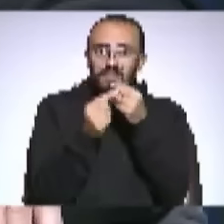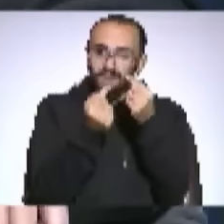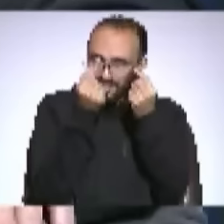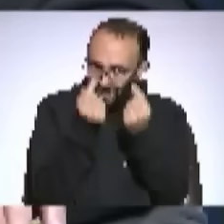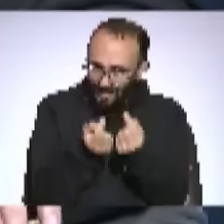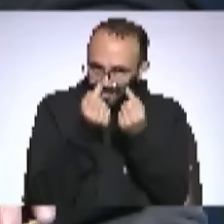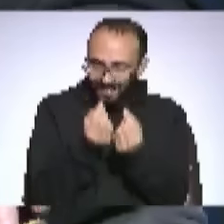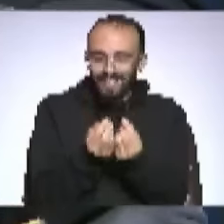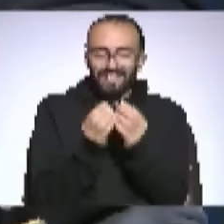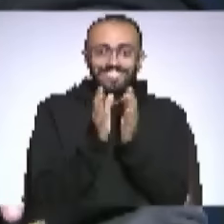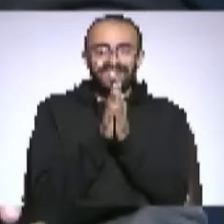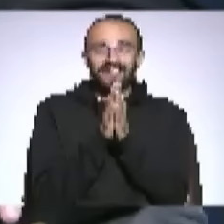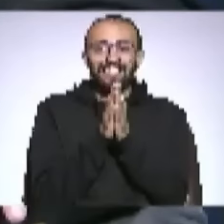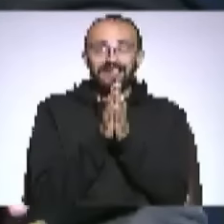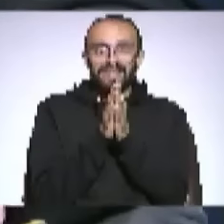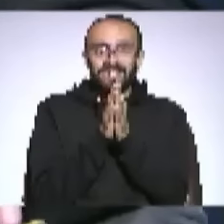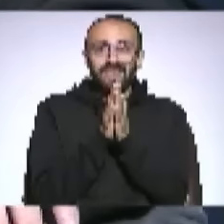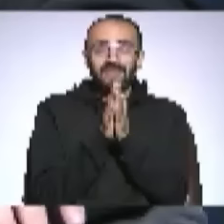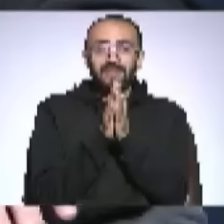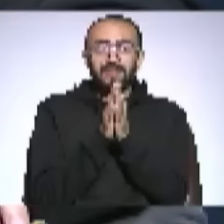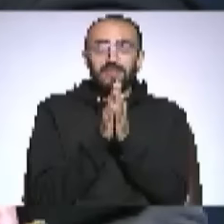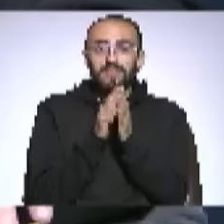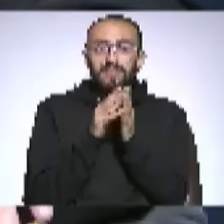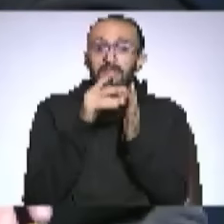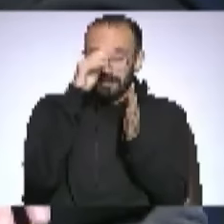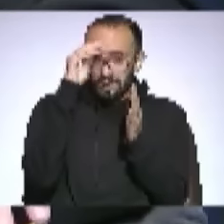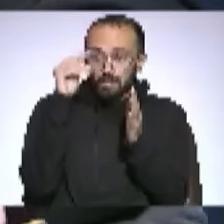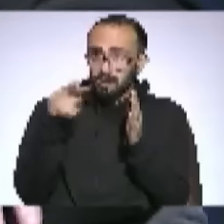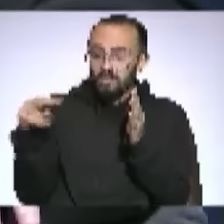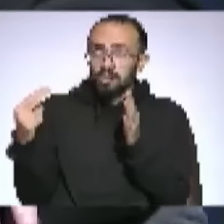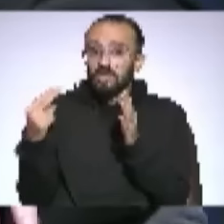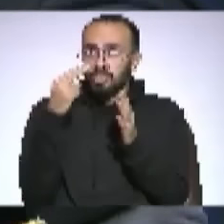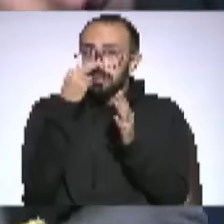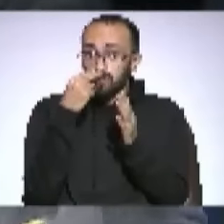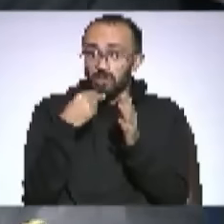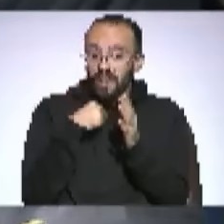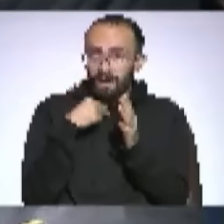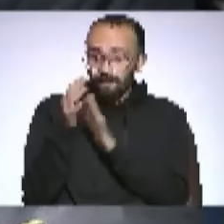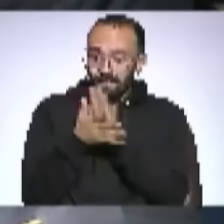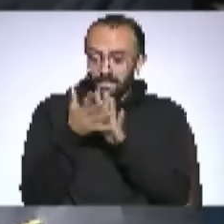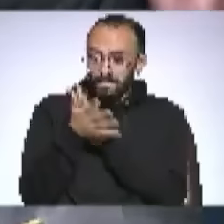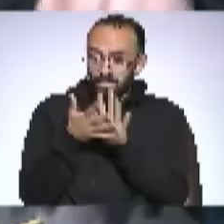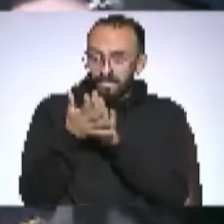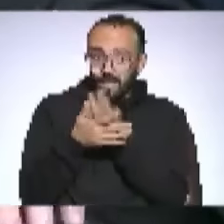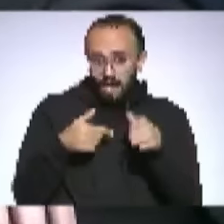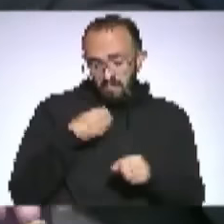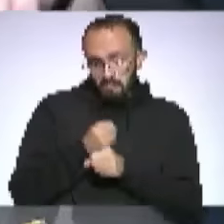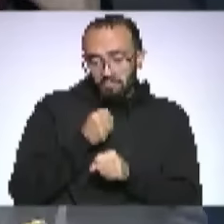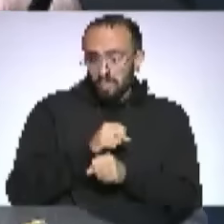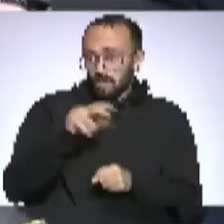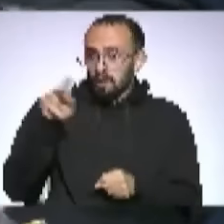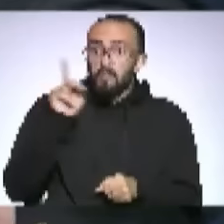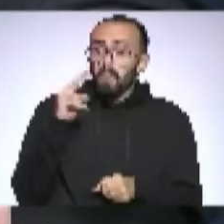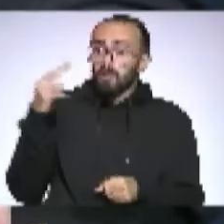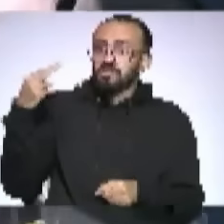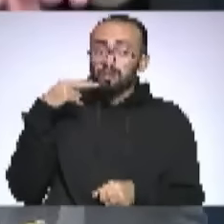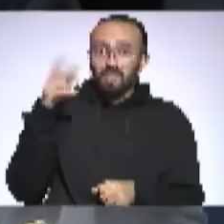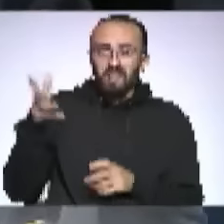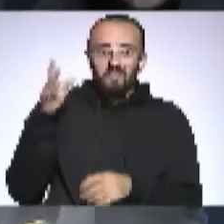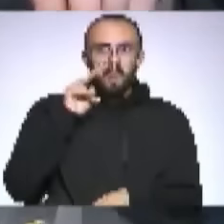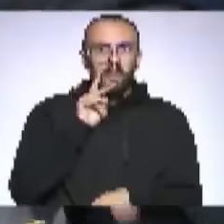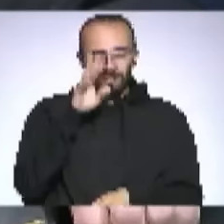اتفضل يا سيدي الحاله الثانيه اذا كانوا شايفين منك يتطابق مع اللي بتقوله انما لو انت عايش معاهم